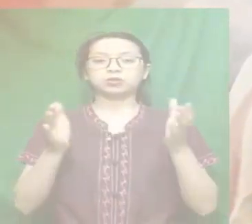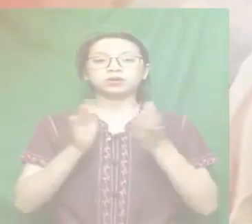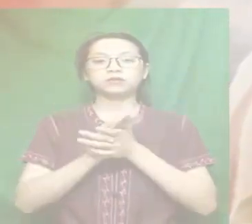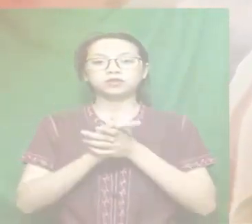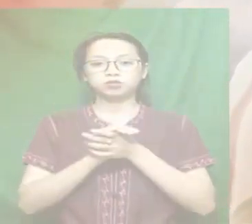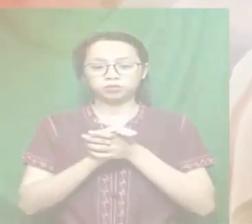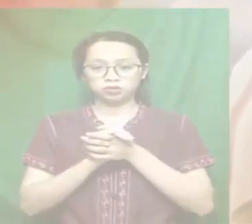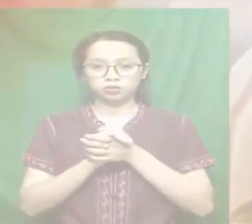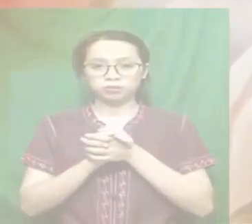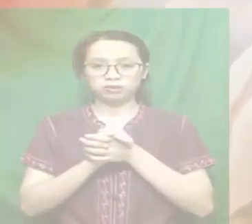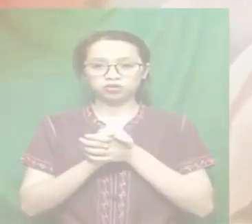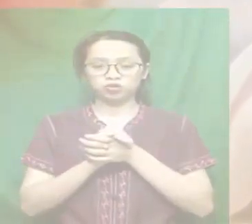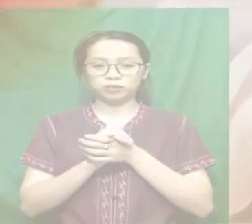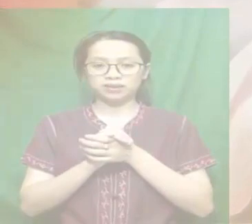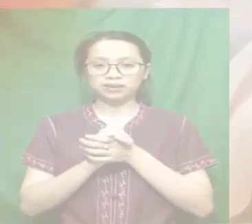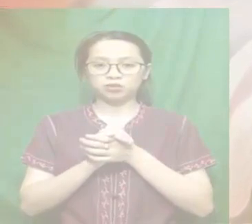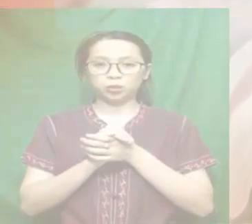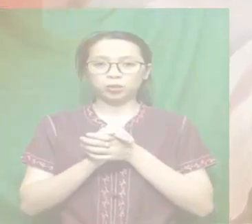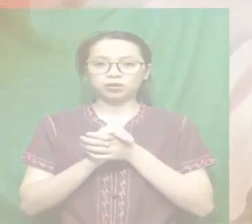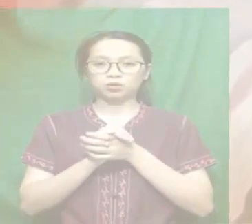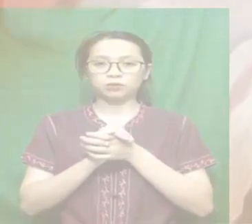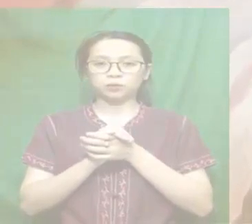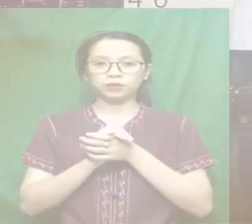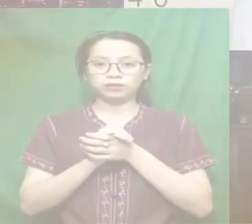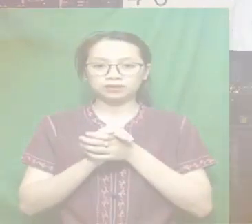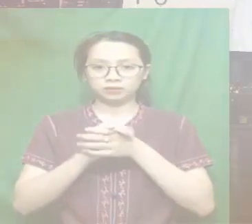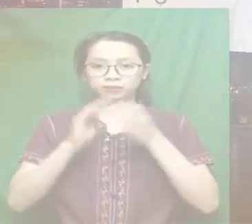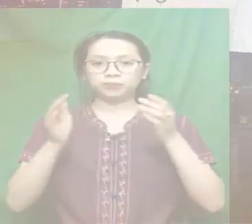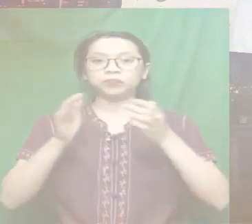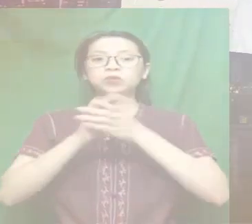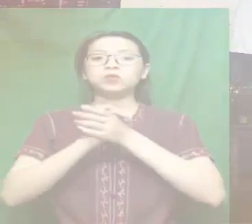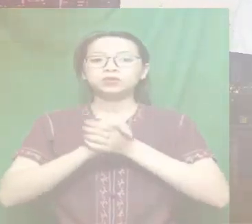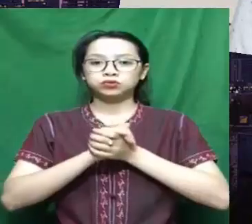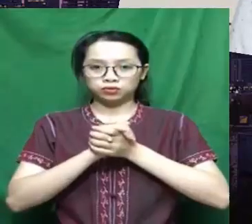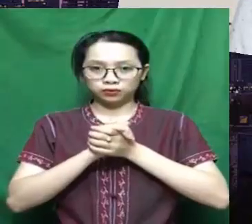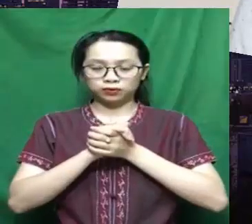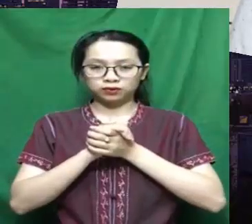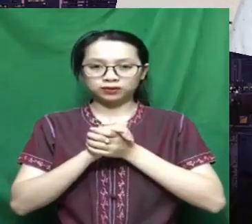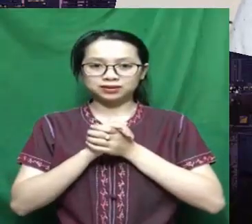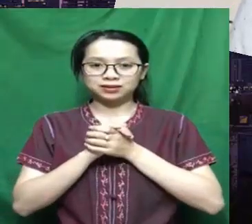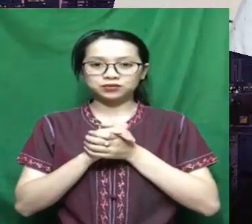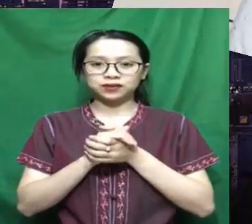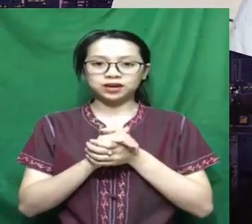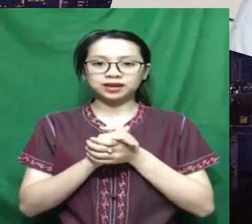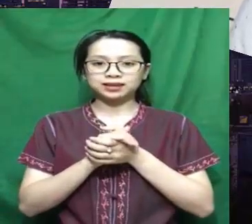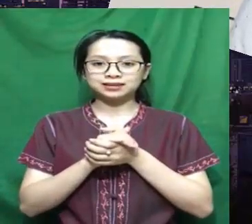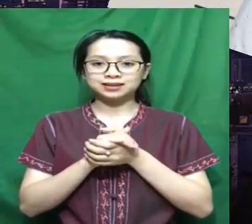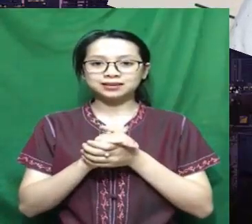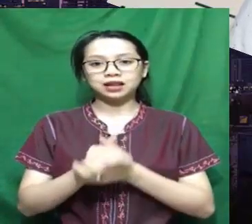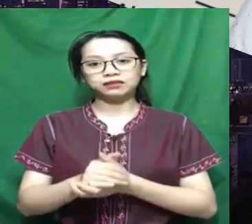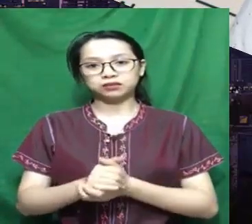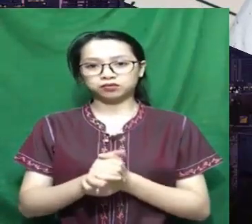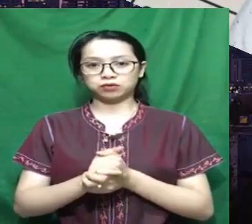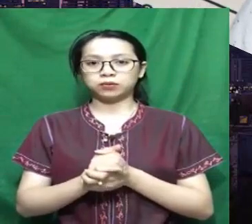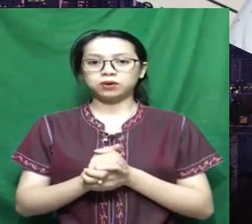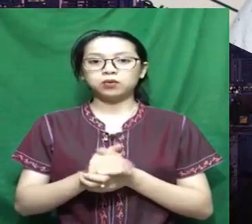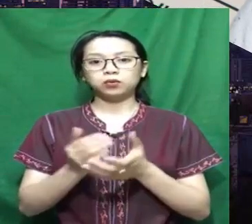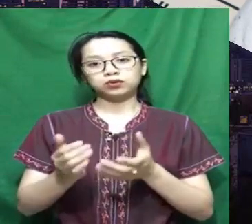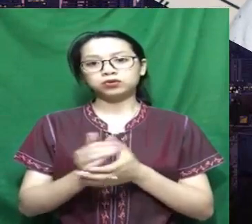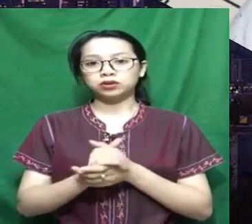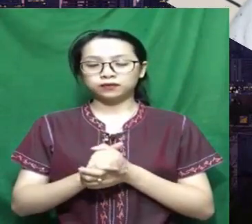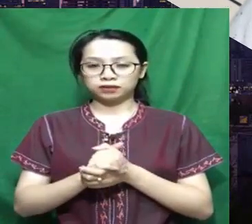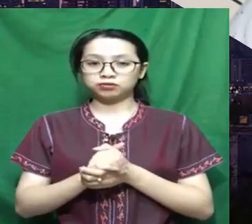Les Spoil et Young and the Restless, hier, taquinent que Victoria, Amelia Henley, se retrouvera dans une autre